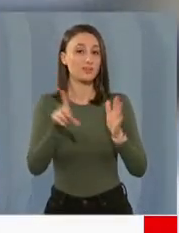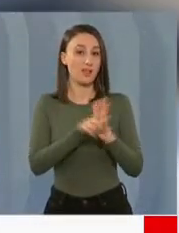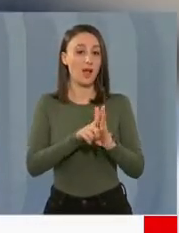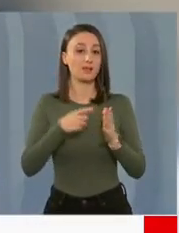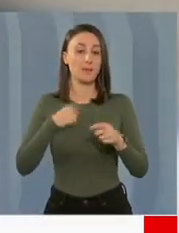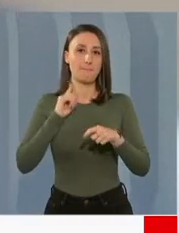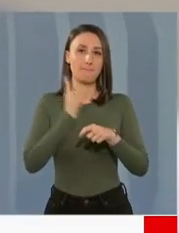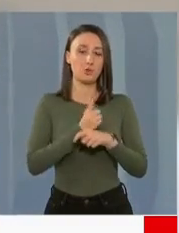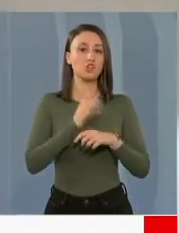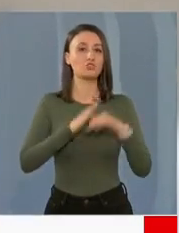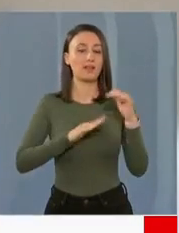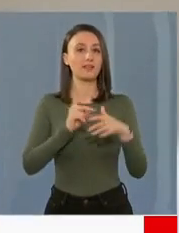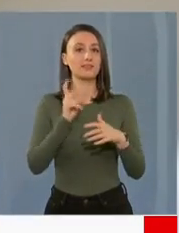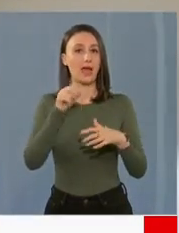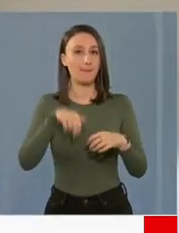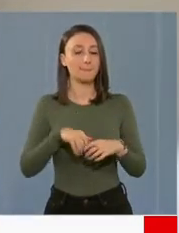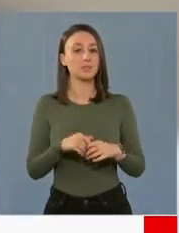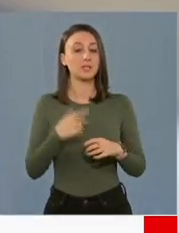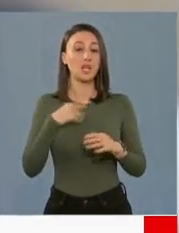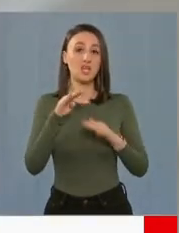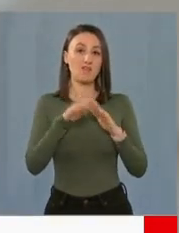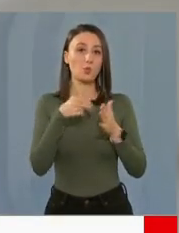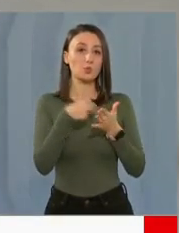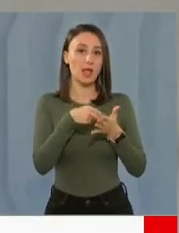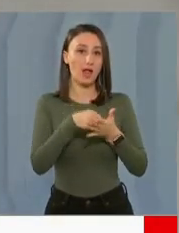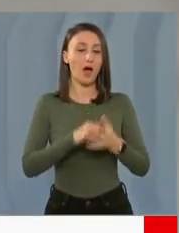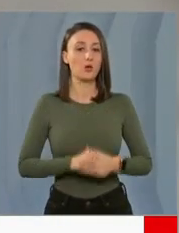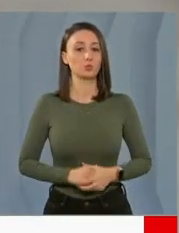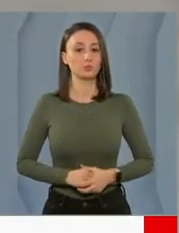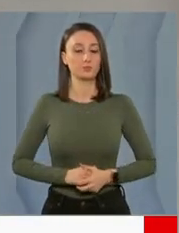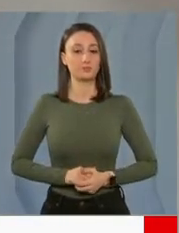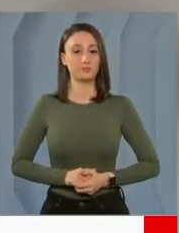pentru a impune șantierului Damen Mangalia nivelul de salarizare al personalului.